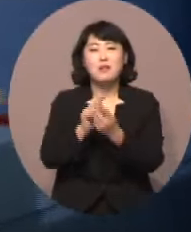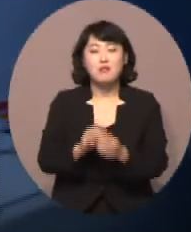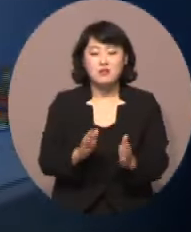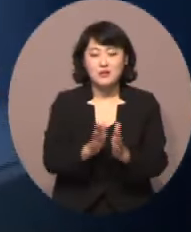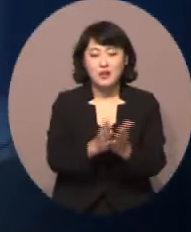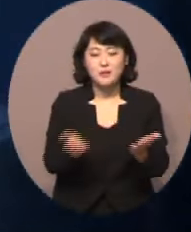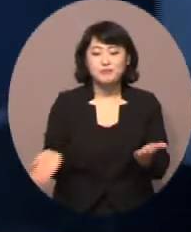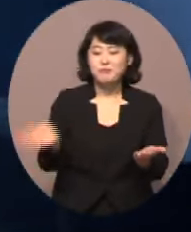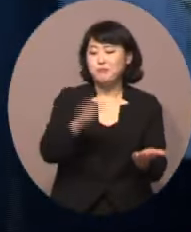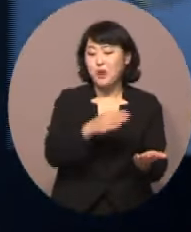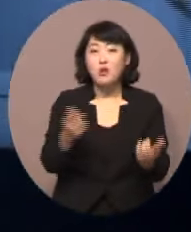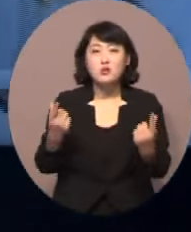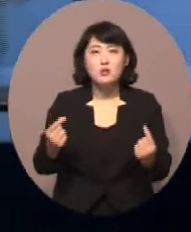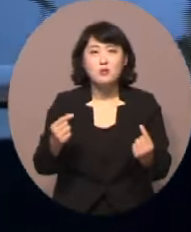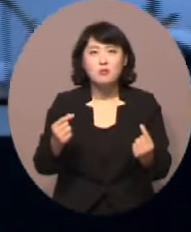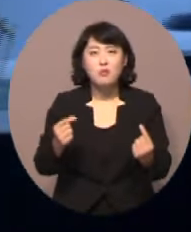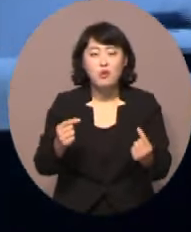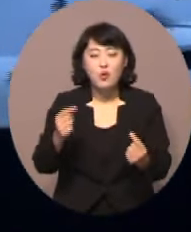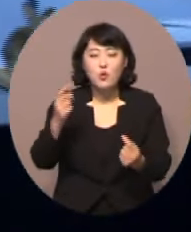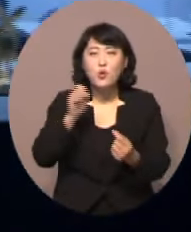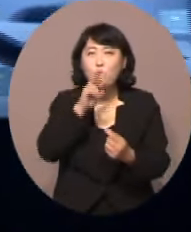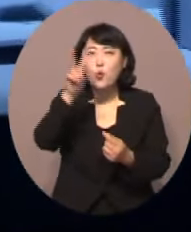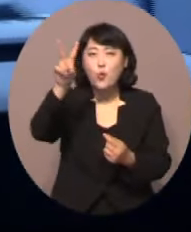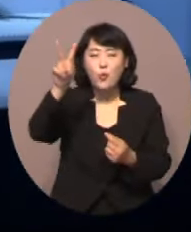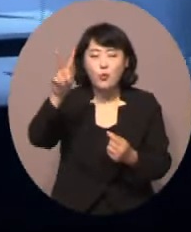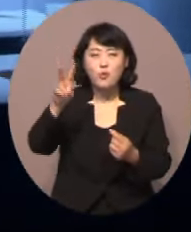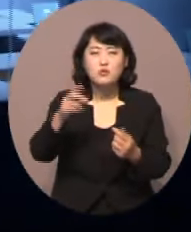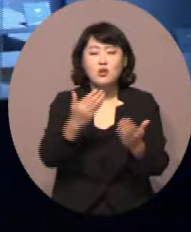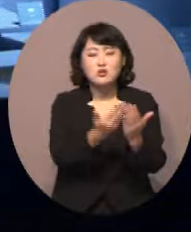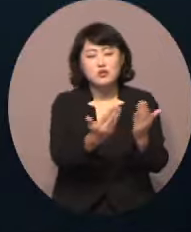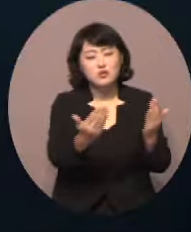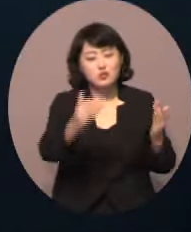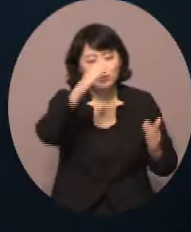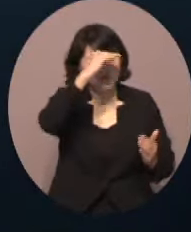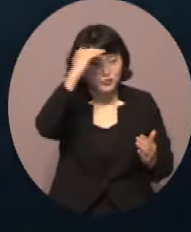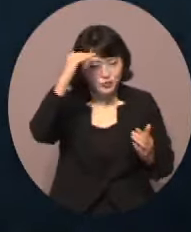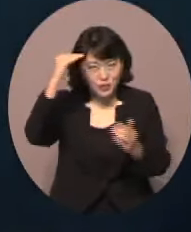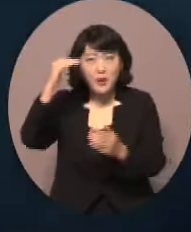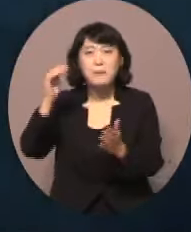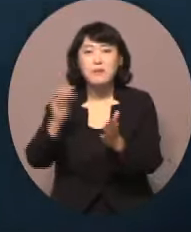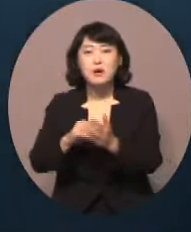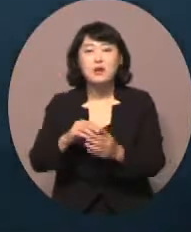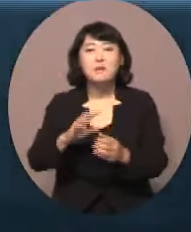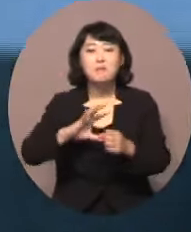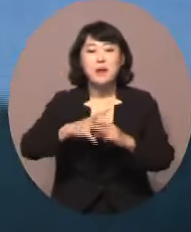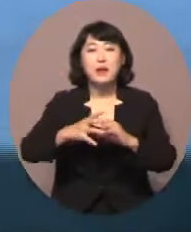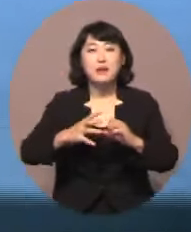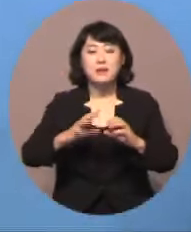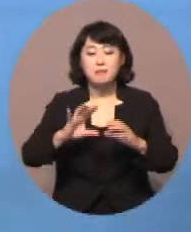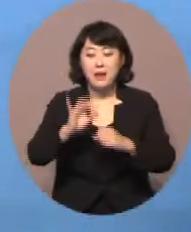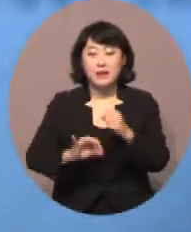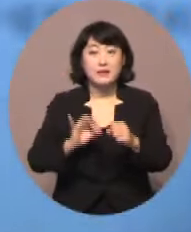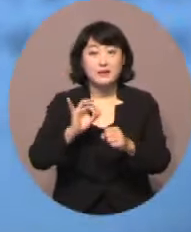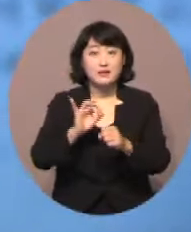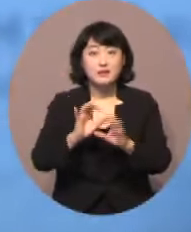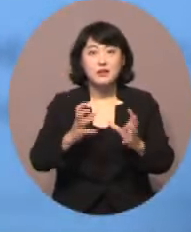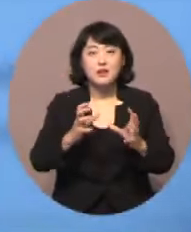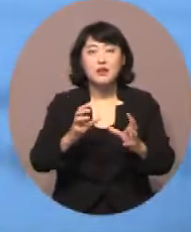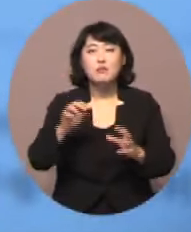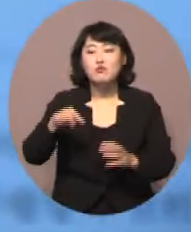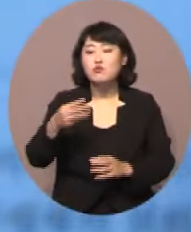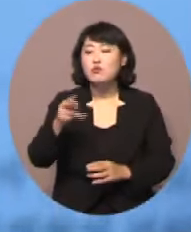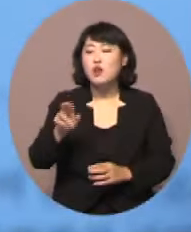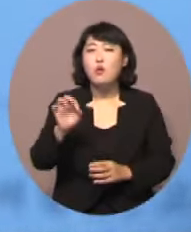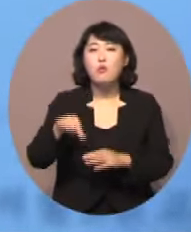넘기듯 백제인들이 용을 상상해낸 과정을 소개한 전시품들을 지나오면 백제 25대왕, 무령왕의 화려한 칼이